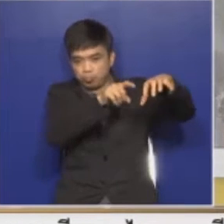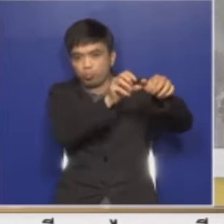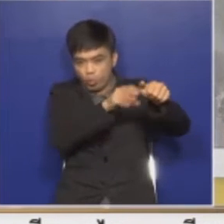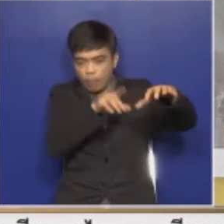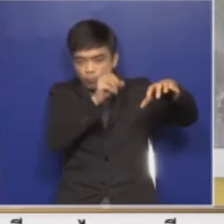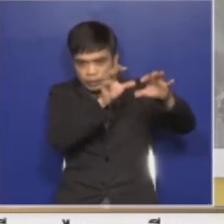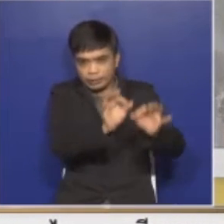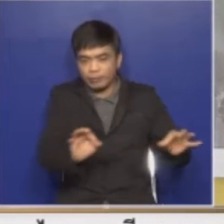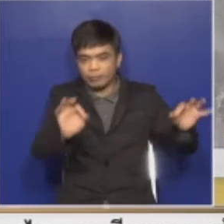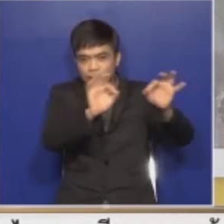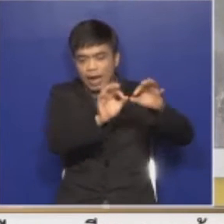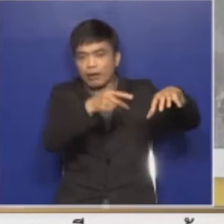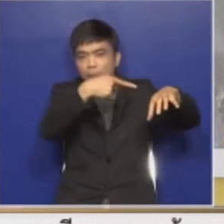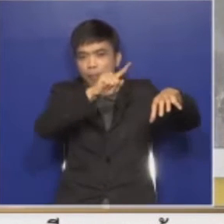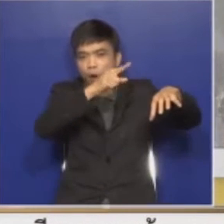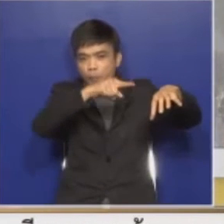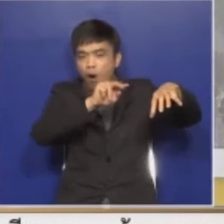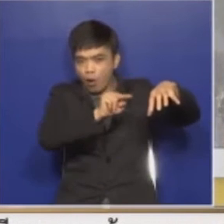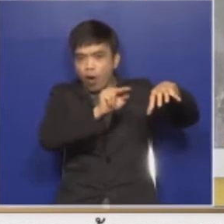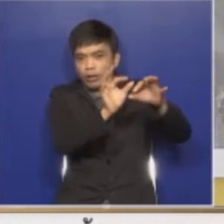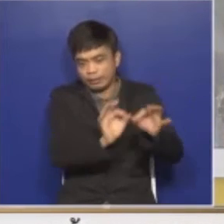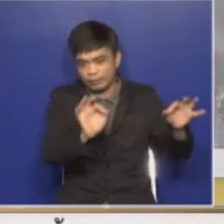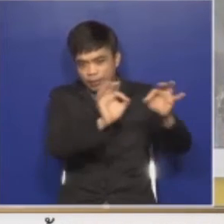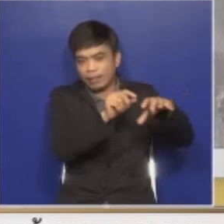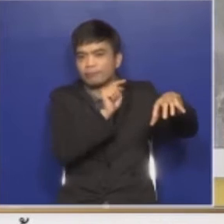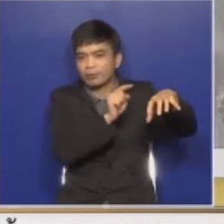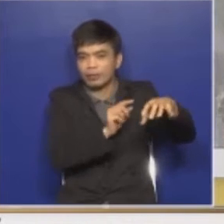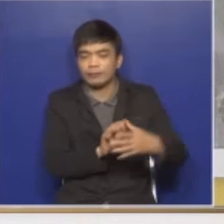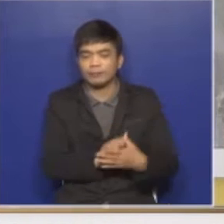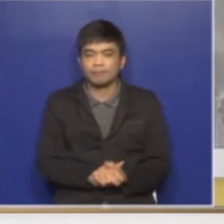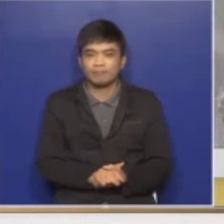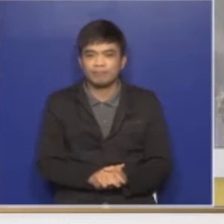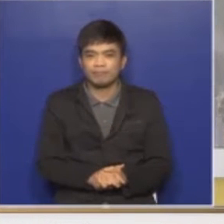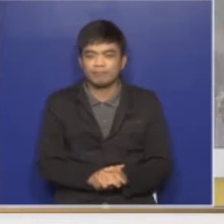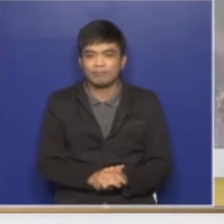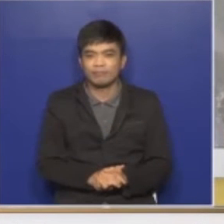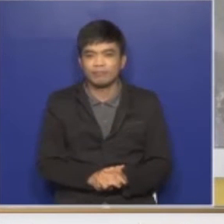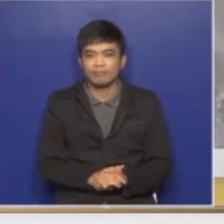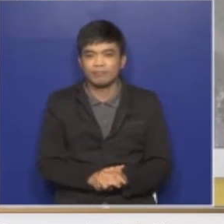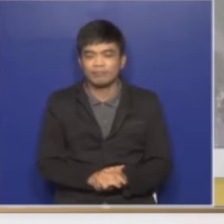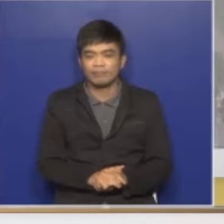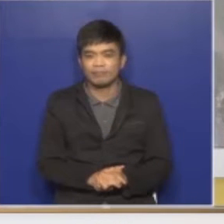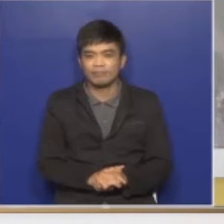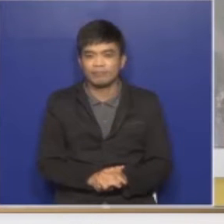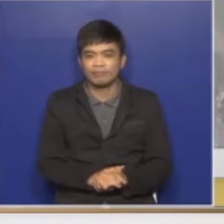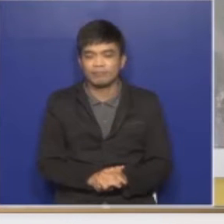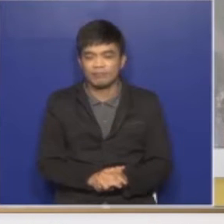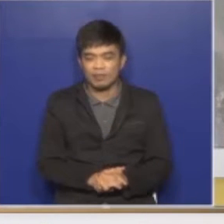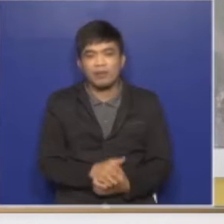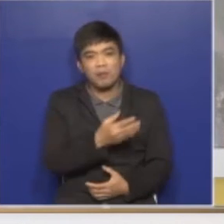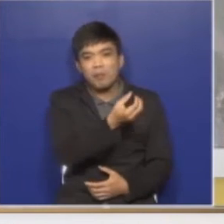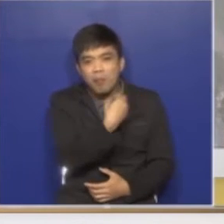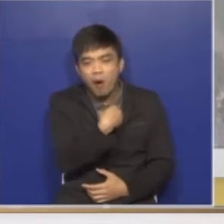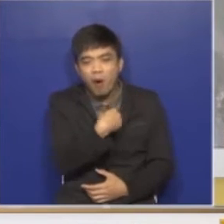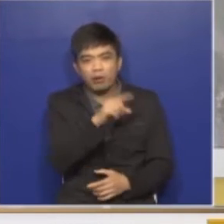ก็คือมีหลายๆเรื่องนะครับผมขออนุญาติชมเชยว่าท่านบอกว่าท่านจะต้องแก้